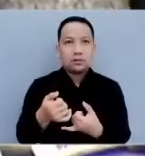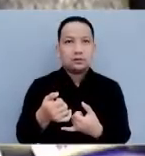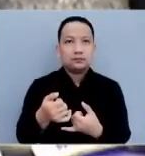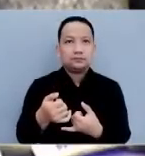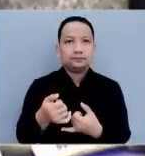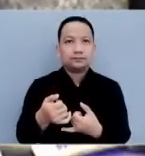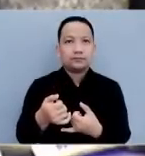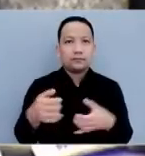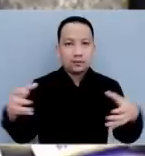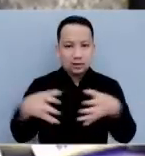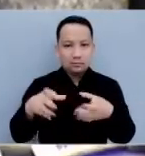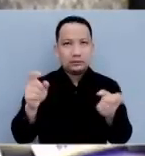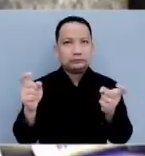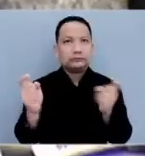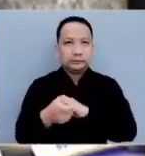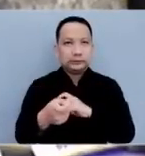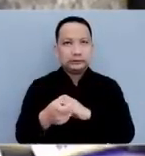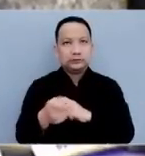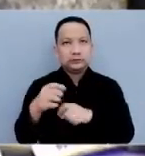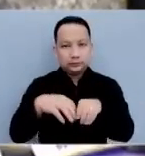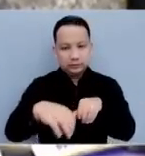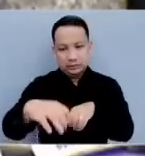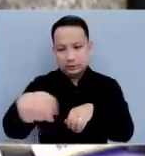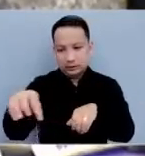dapat palitan na. Well,